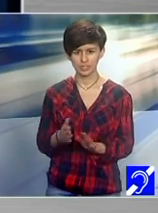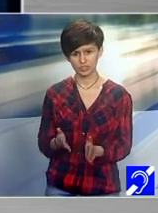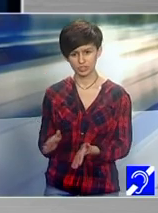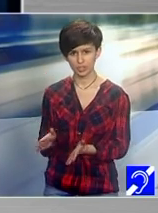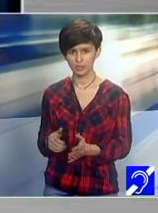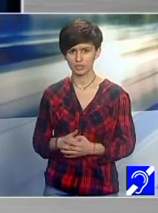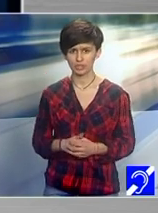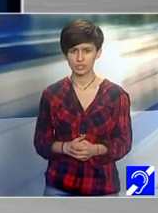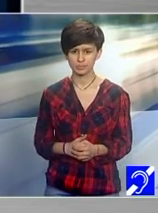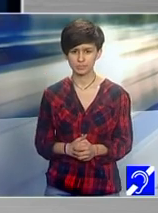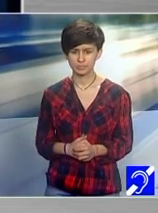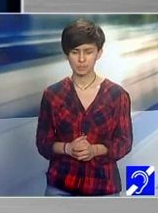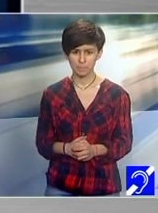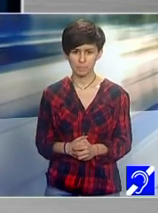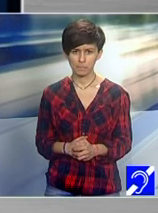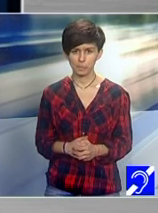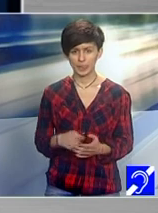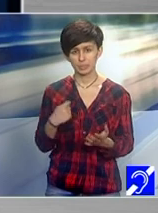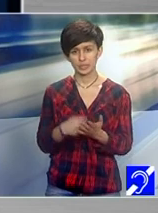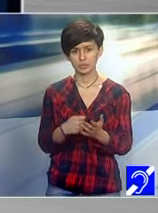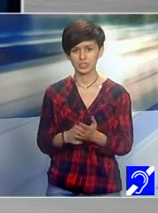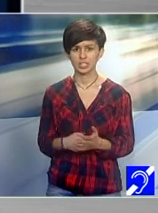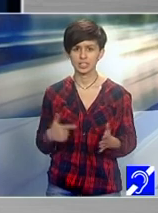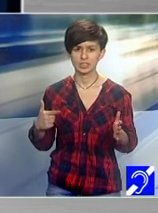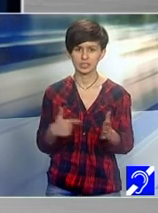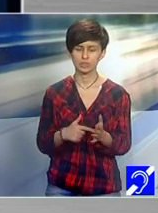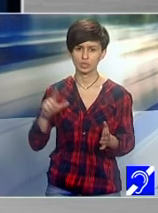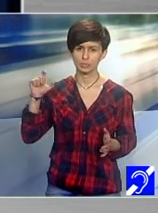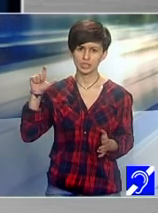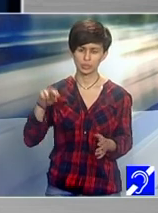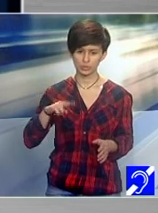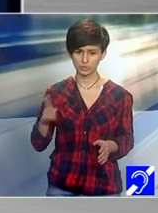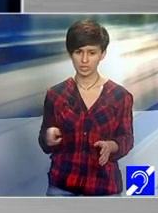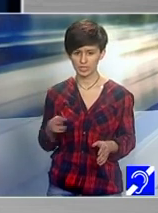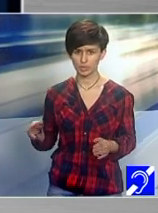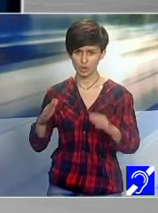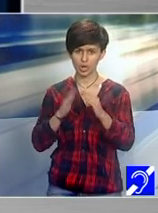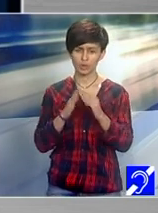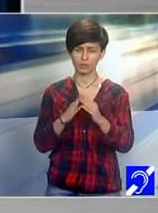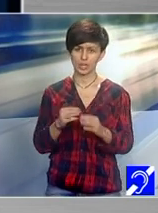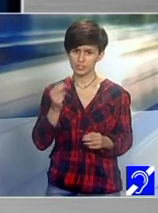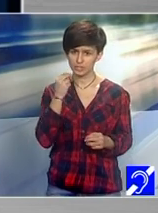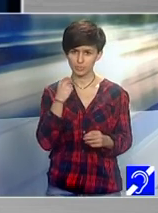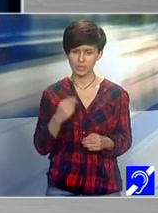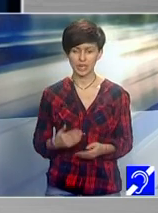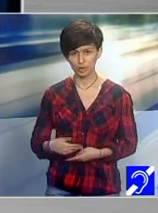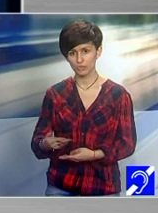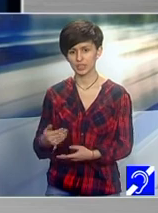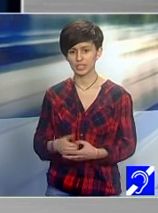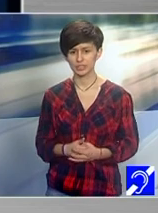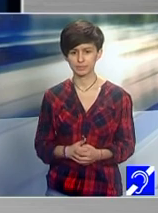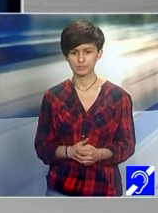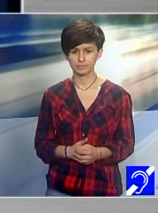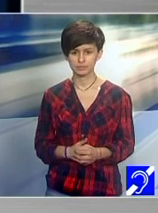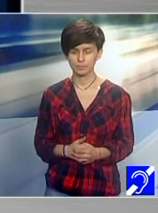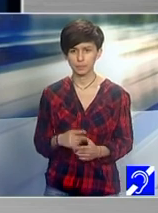acolo, sindicaliștii din Franța, pe un salariu de 2.200 de euro cu casă, masă asigurată. Rezidentul nostru, care vine, de exemplu, din Bistrița sau